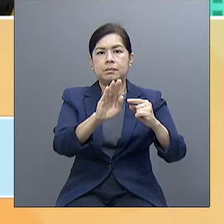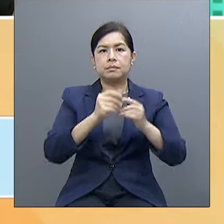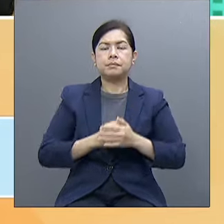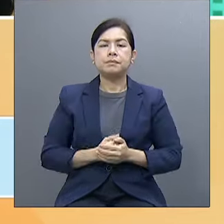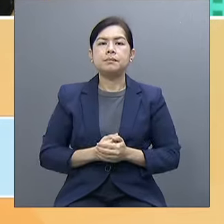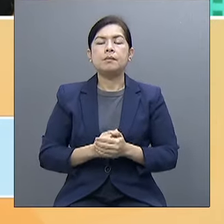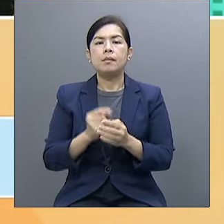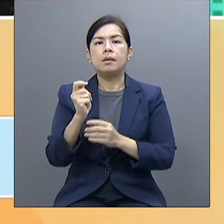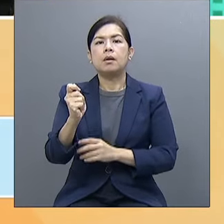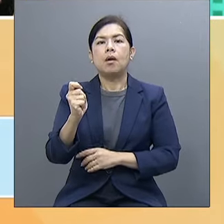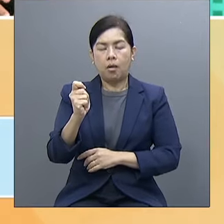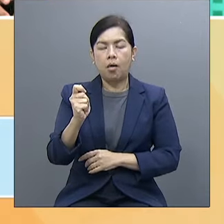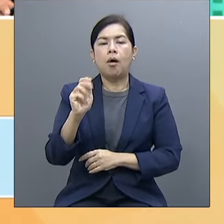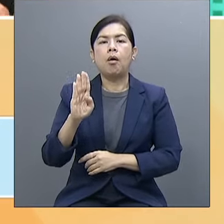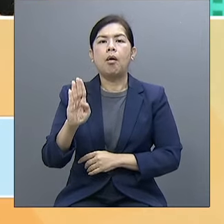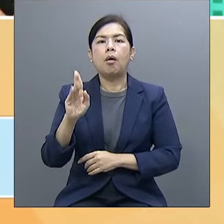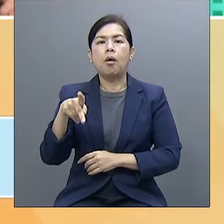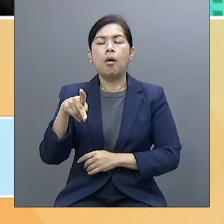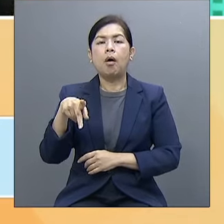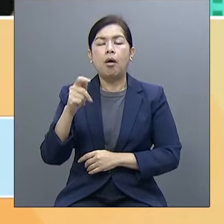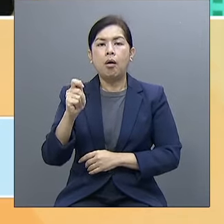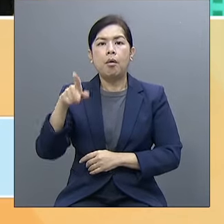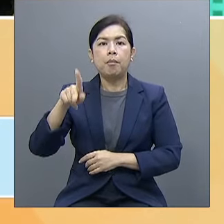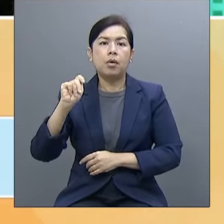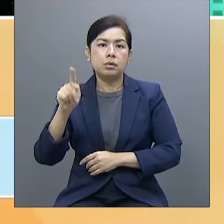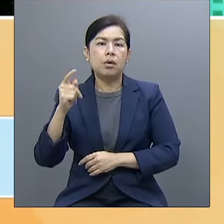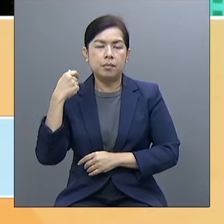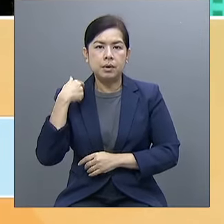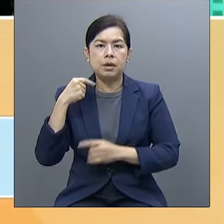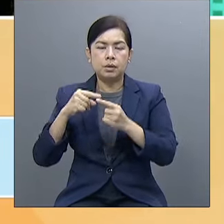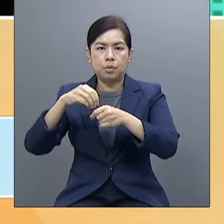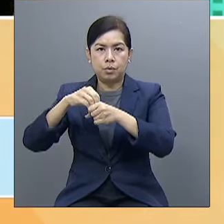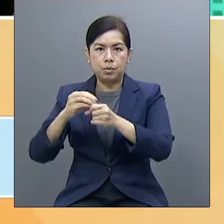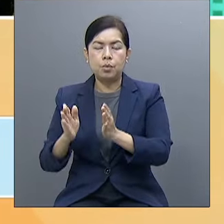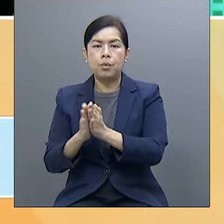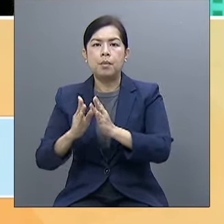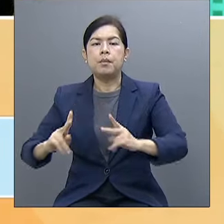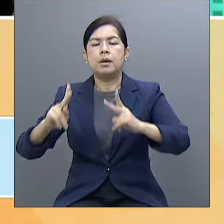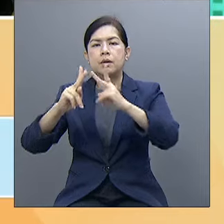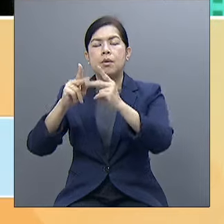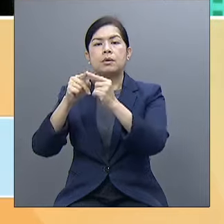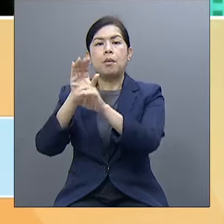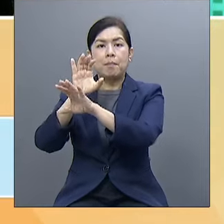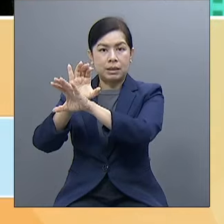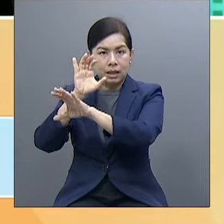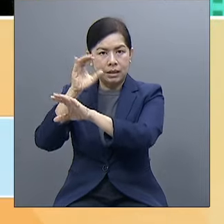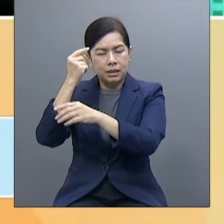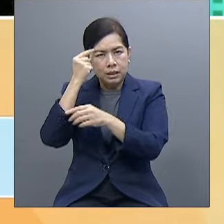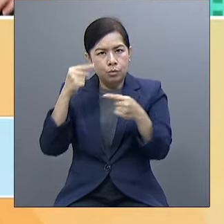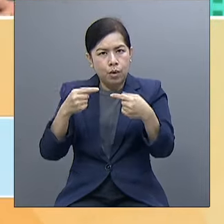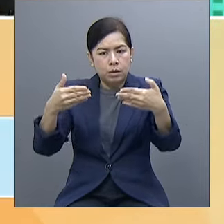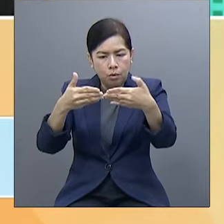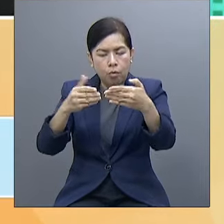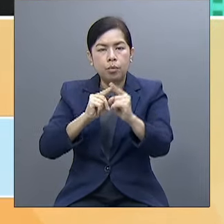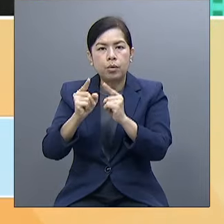อบต.เนี่ยอยู่กระทรวงมหาดไทยทั้งสองกระทรวงเจ้ากระทรวงเนี่ยคุยกันให้เรียบร้อยซะนะว่าการบริหารจัดการโดยเฉพาะเ